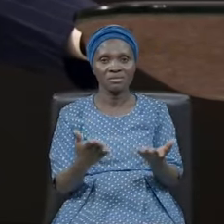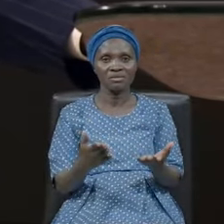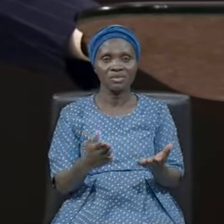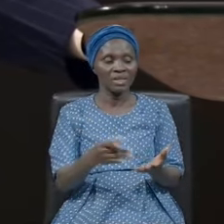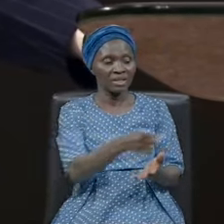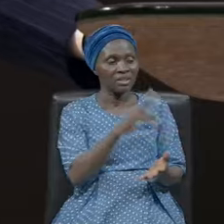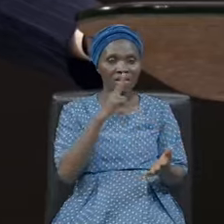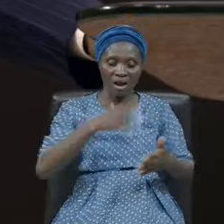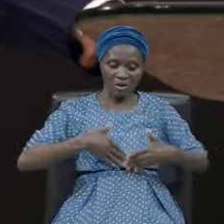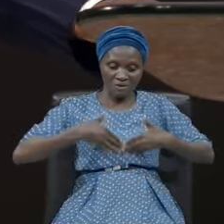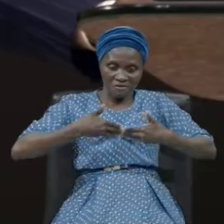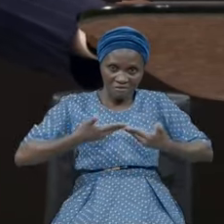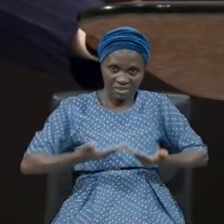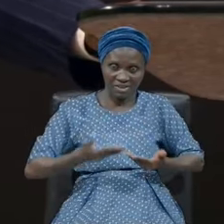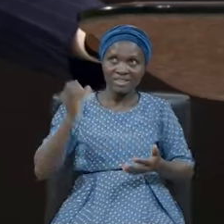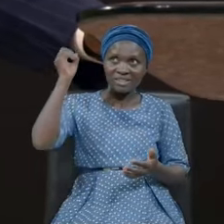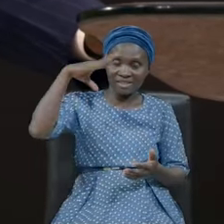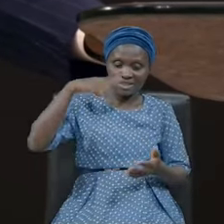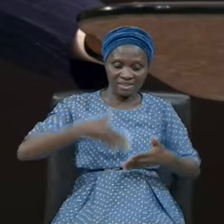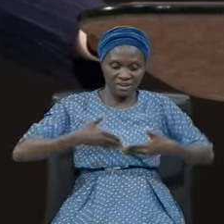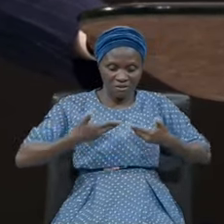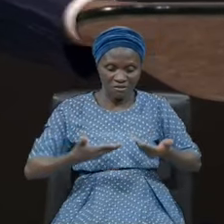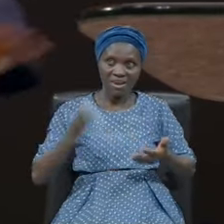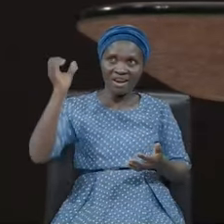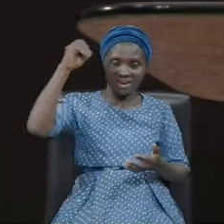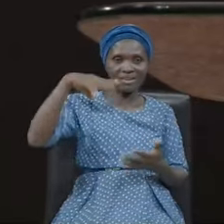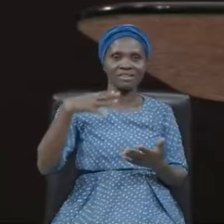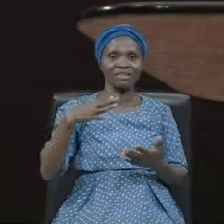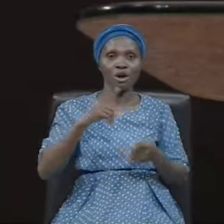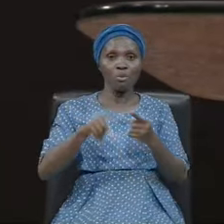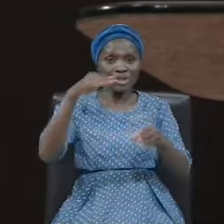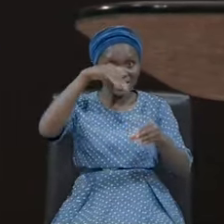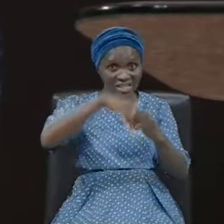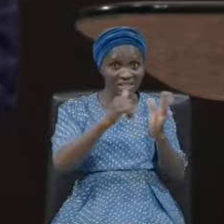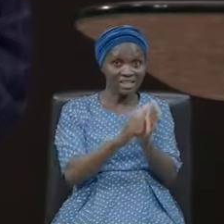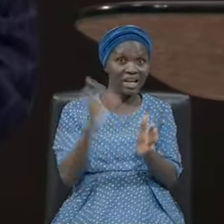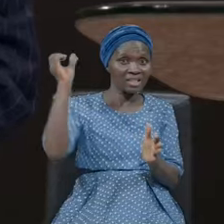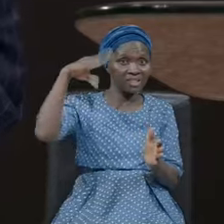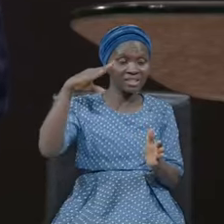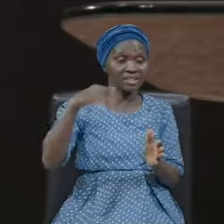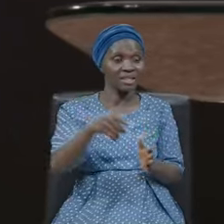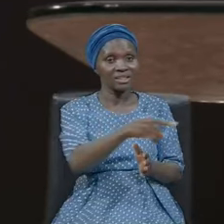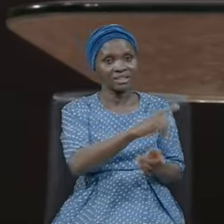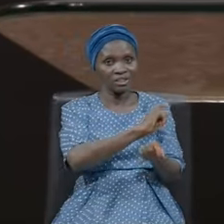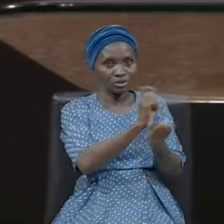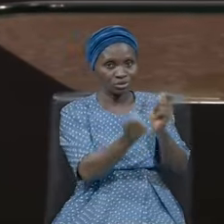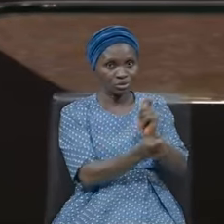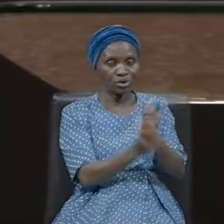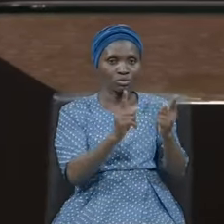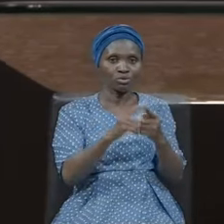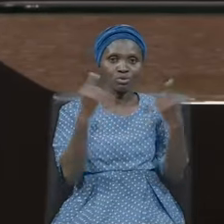professant fort la grâce, mais ils ont changé la grâce en péché. Nous allons voir trois sections